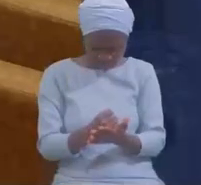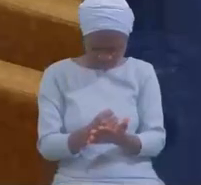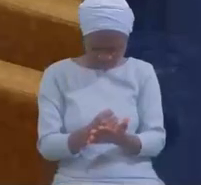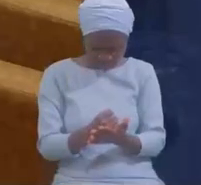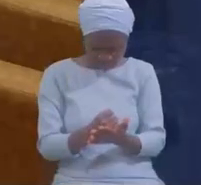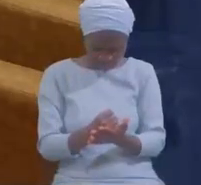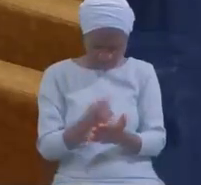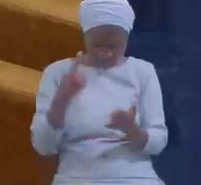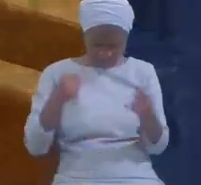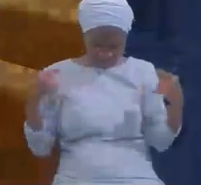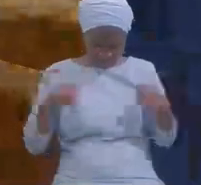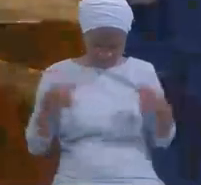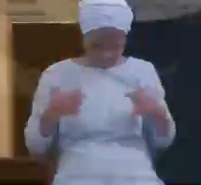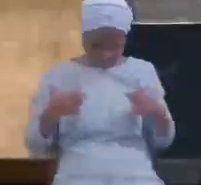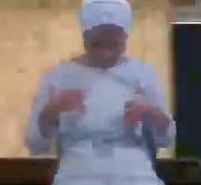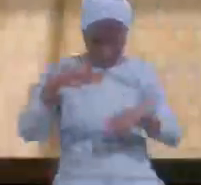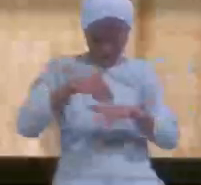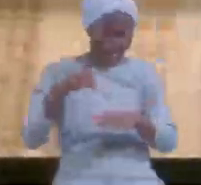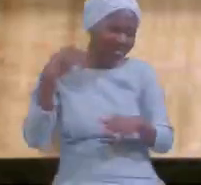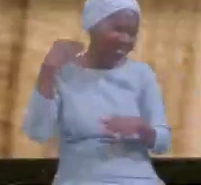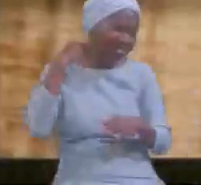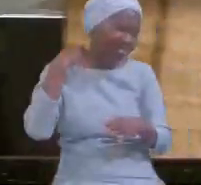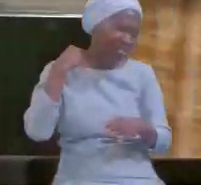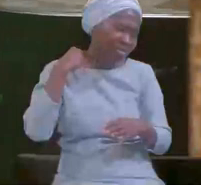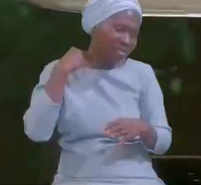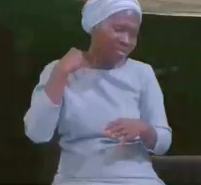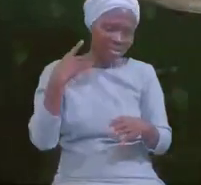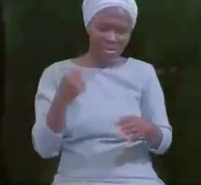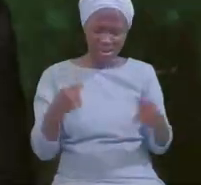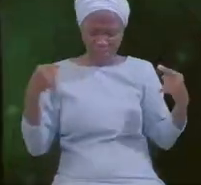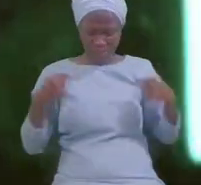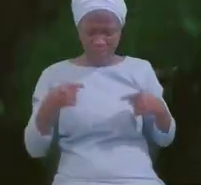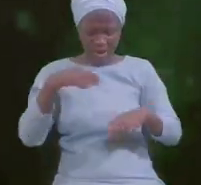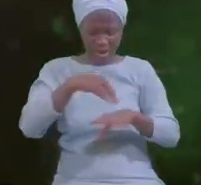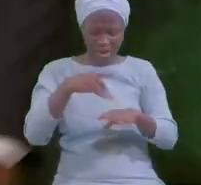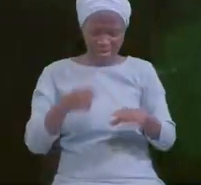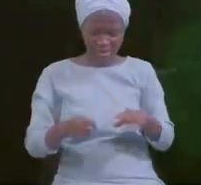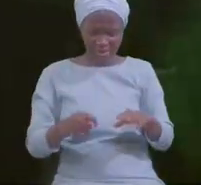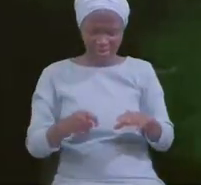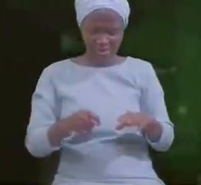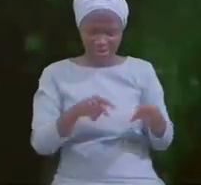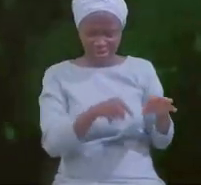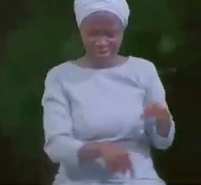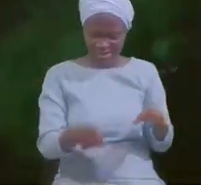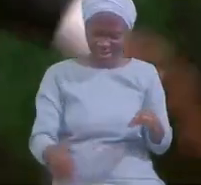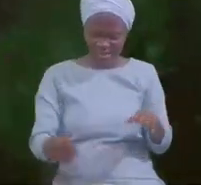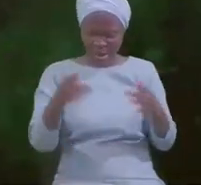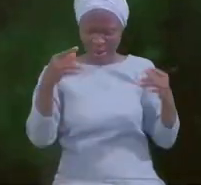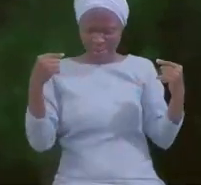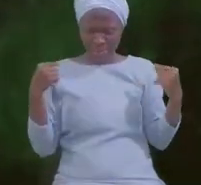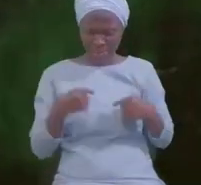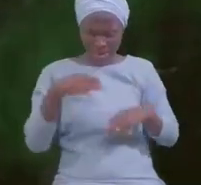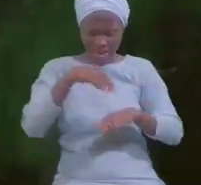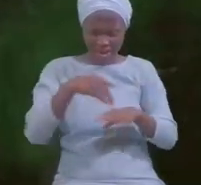douleur au cou, la douleur au niveau des genoux, la douleur sur